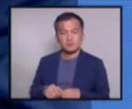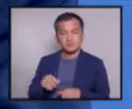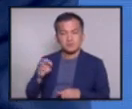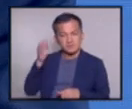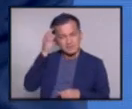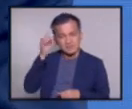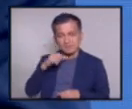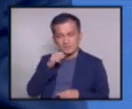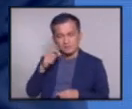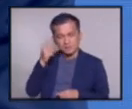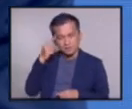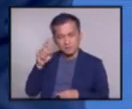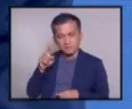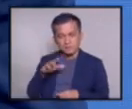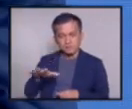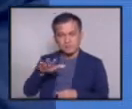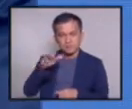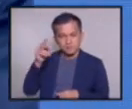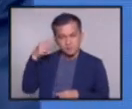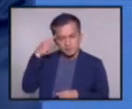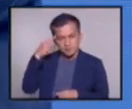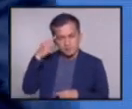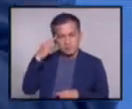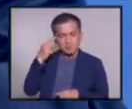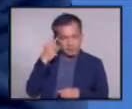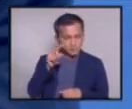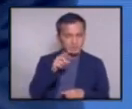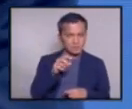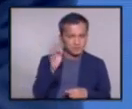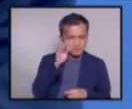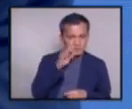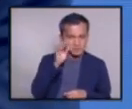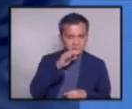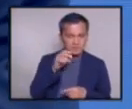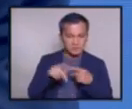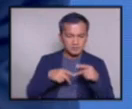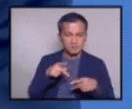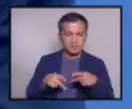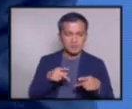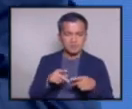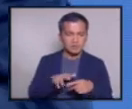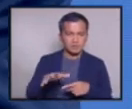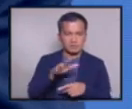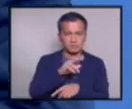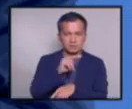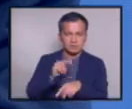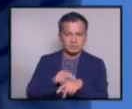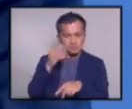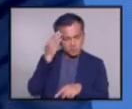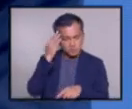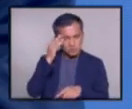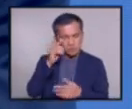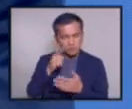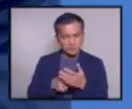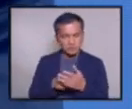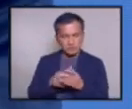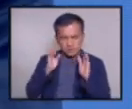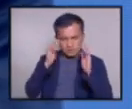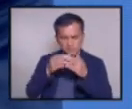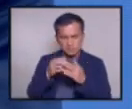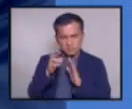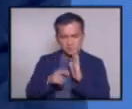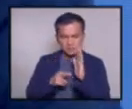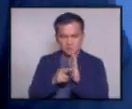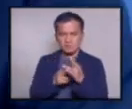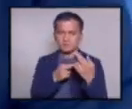is not for the people, it's not for the politician, it's for the people. So whole of nation ang kailangan dito to know what their specific roles and